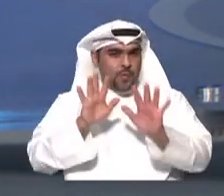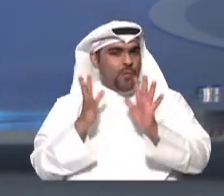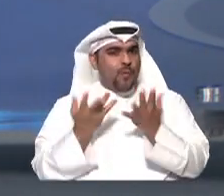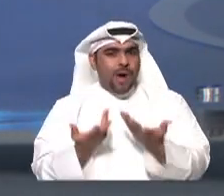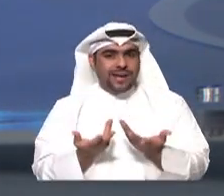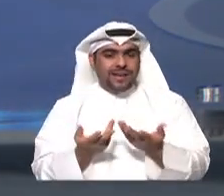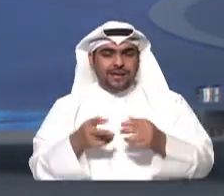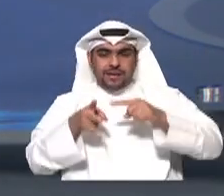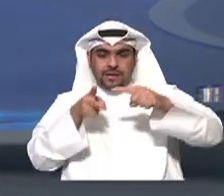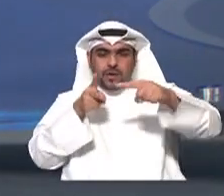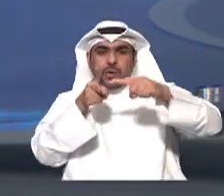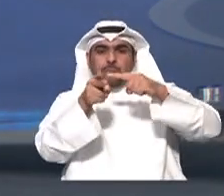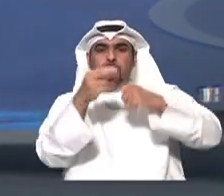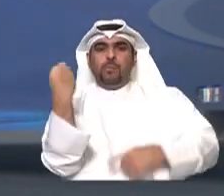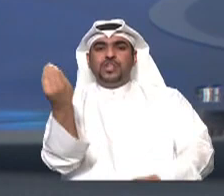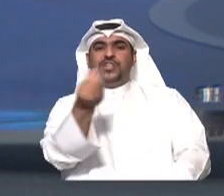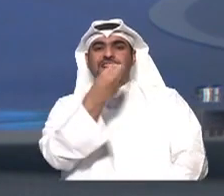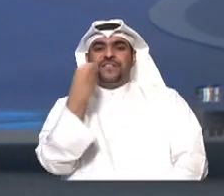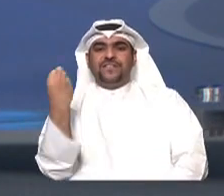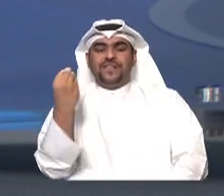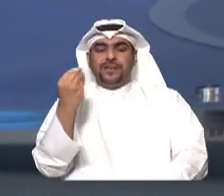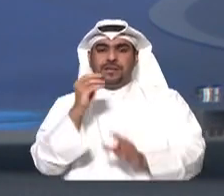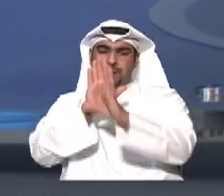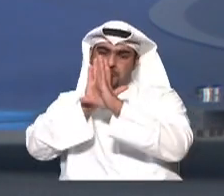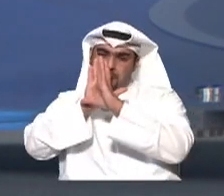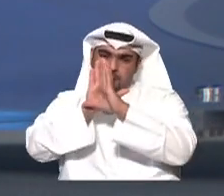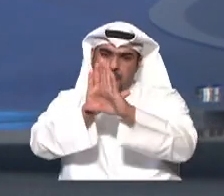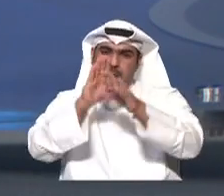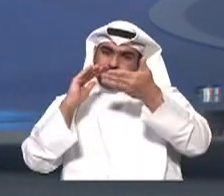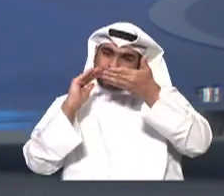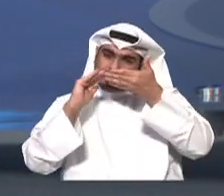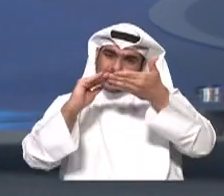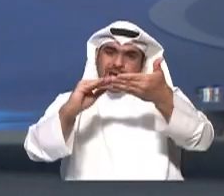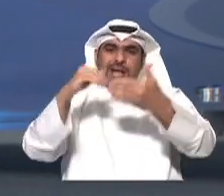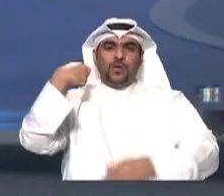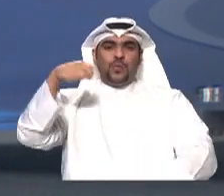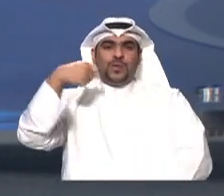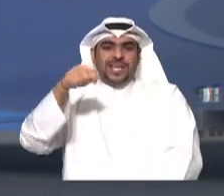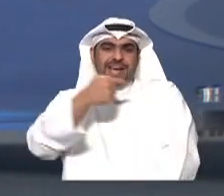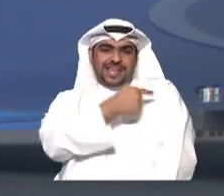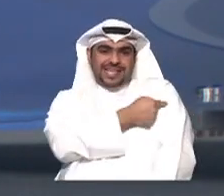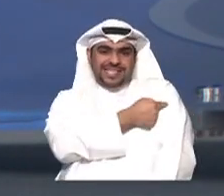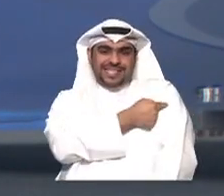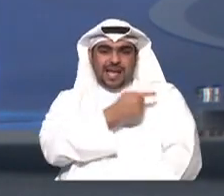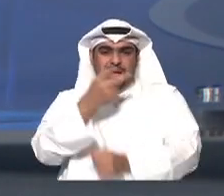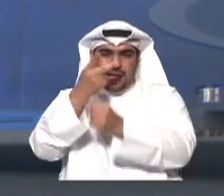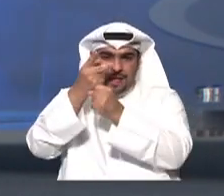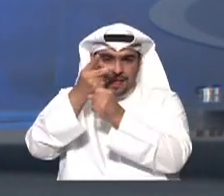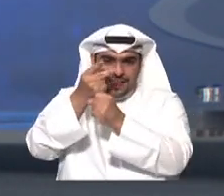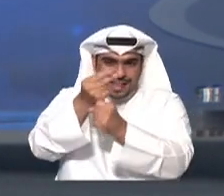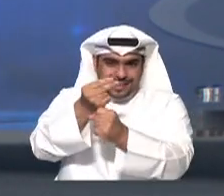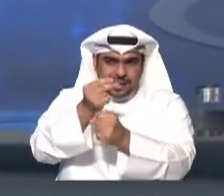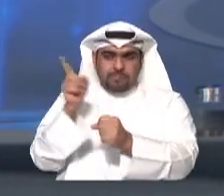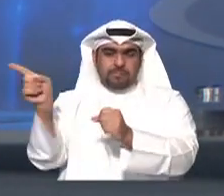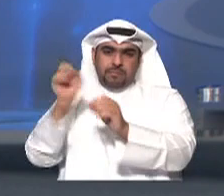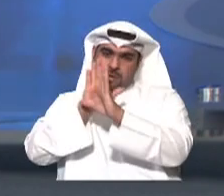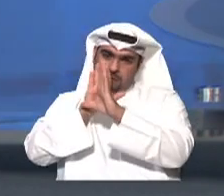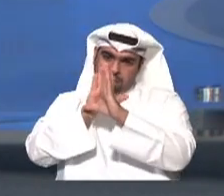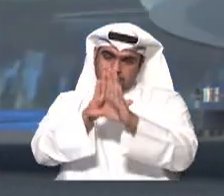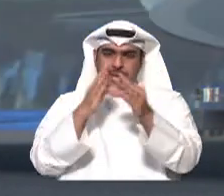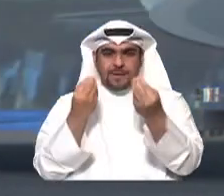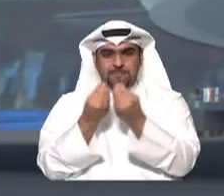بأرض المعارض في منطقة مشرف، وذلك لمساندة جهود وزارة الصحة وتقديم الخدمات